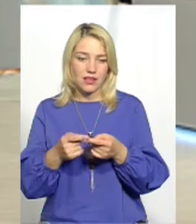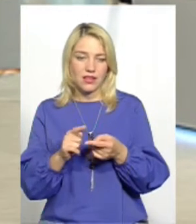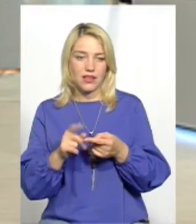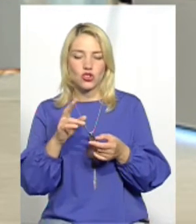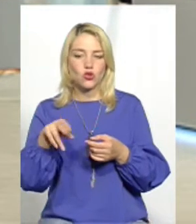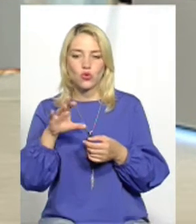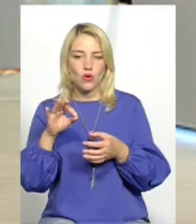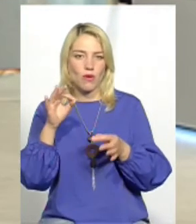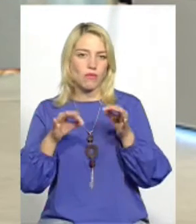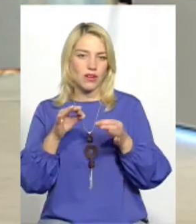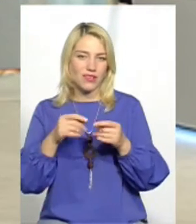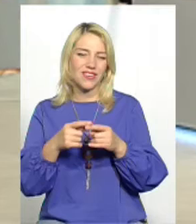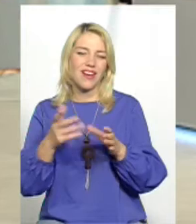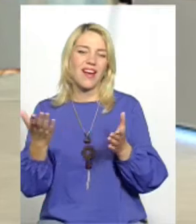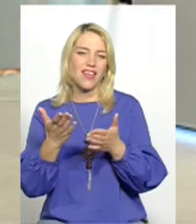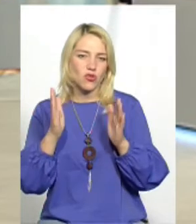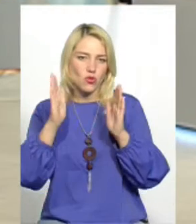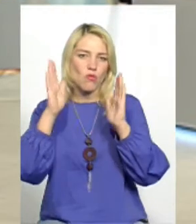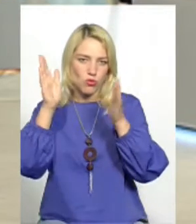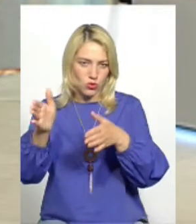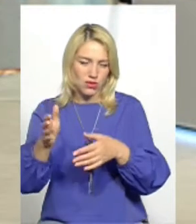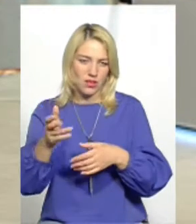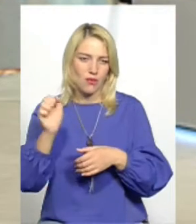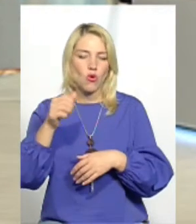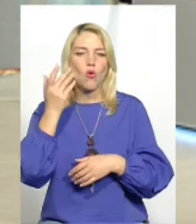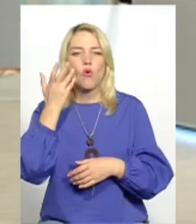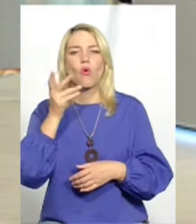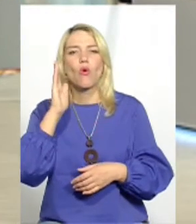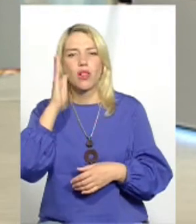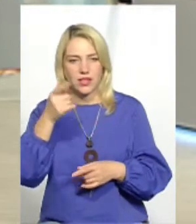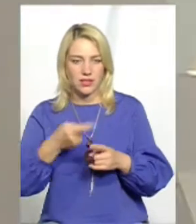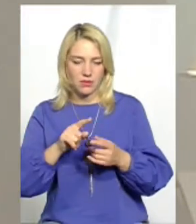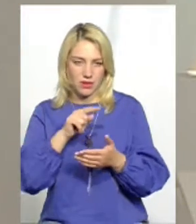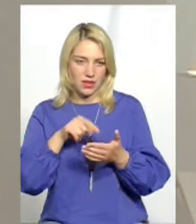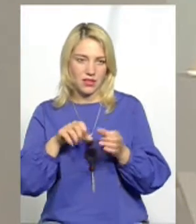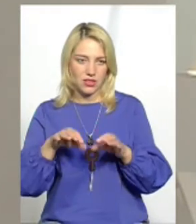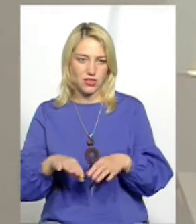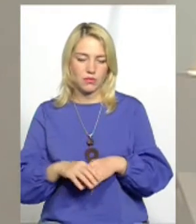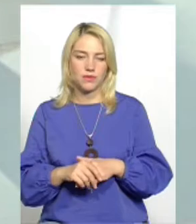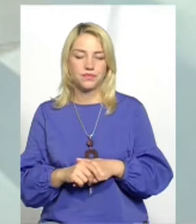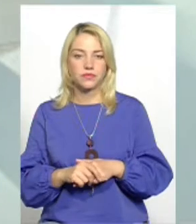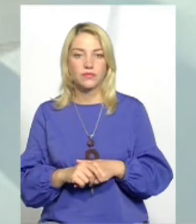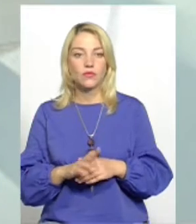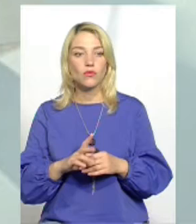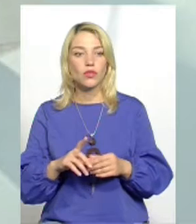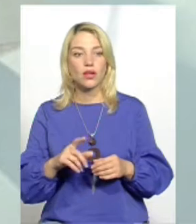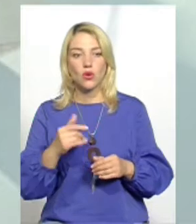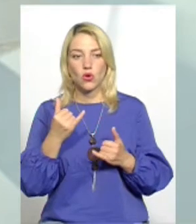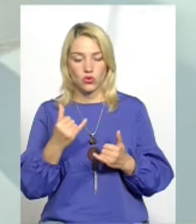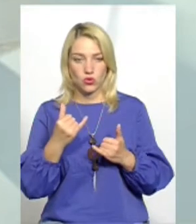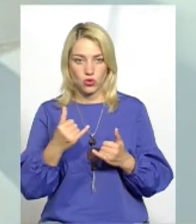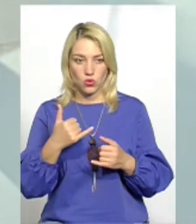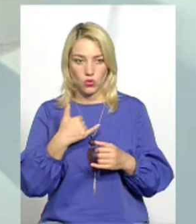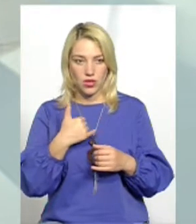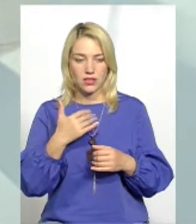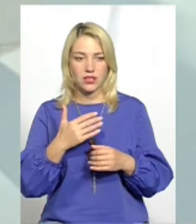природного середовища, можливо, якось воно буде. Можливо, колись ми це питання. Зрозуміло. Ну, а до речі, сьогодні нас піджимає міжнародна